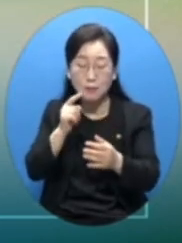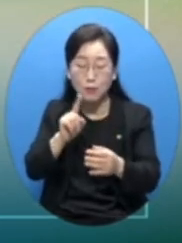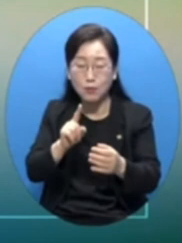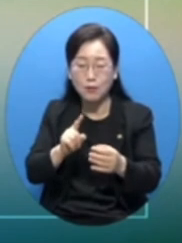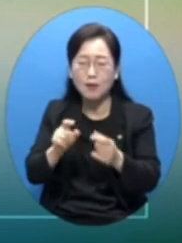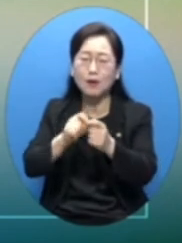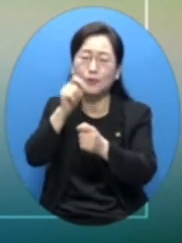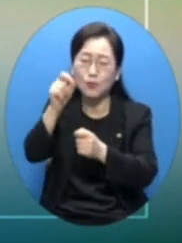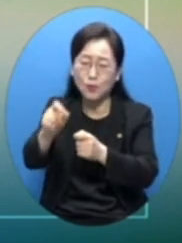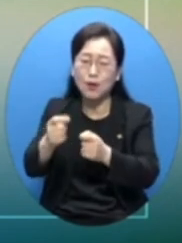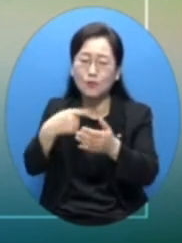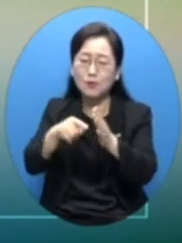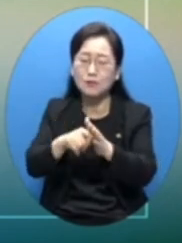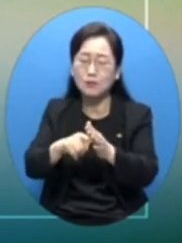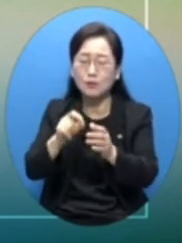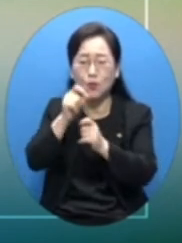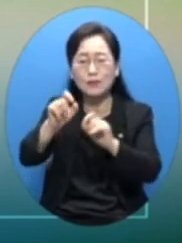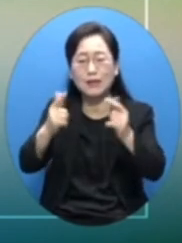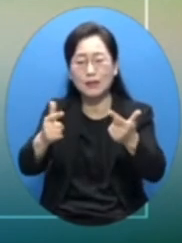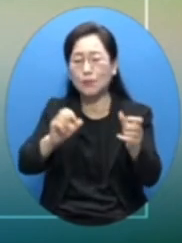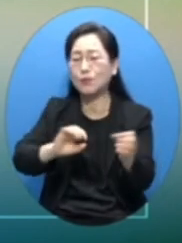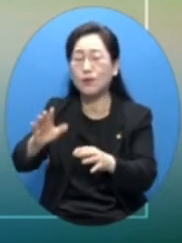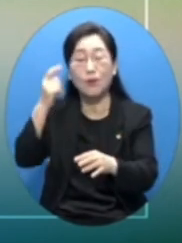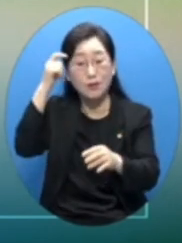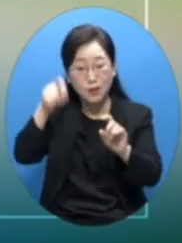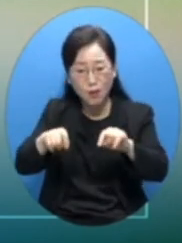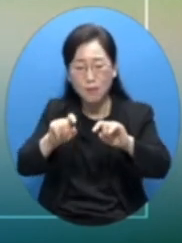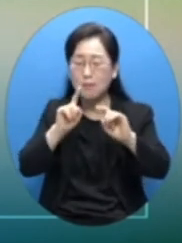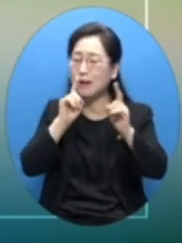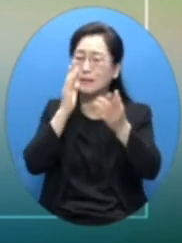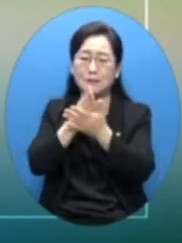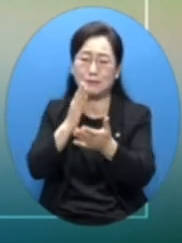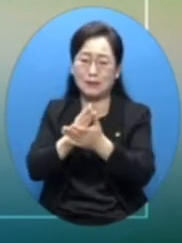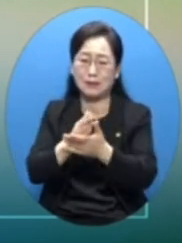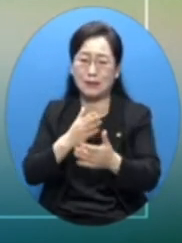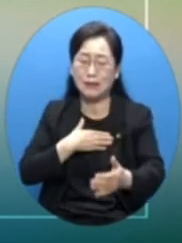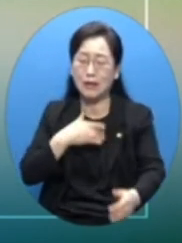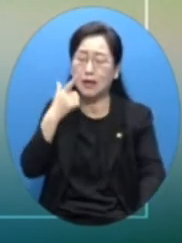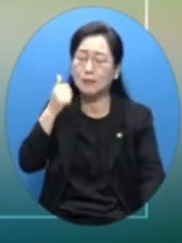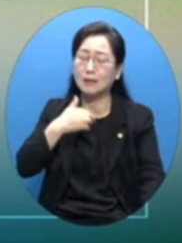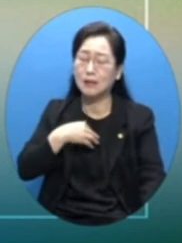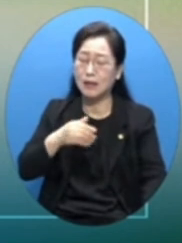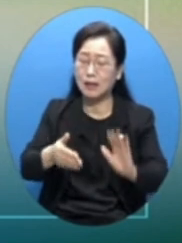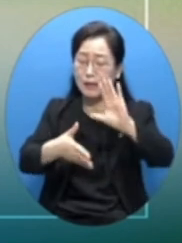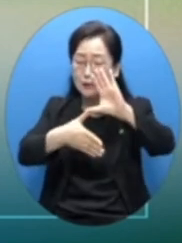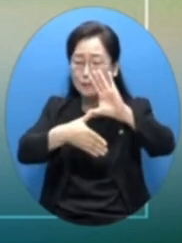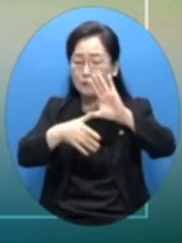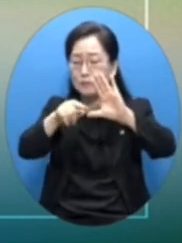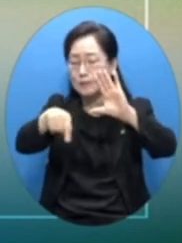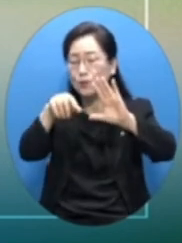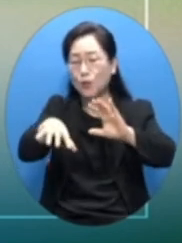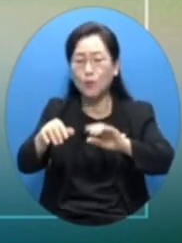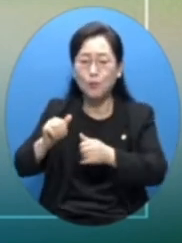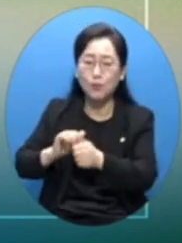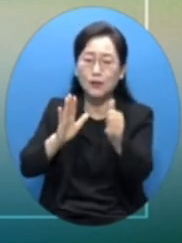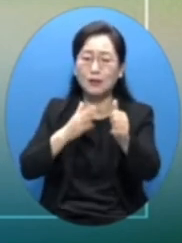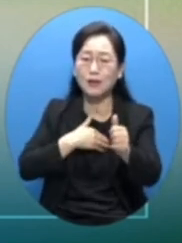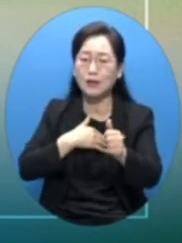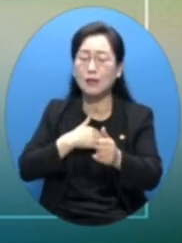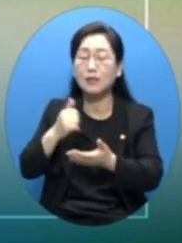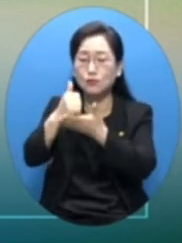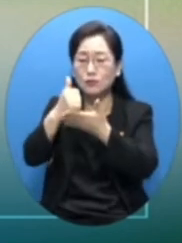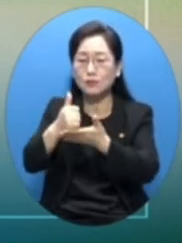사람을 어리석다고 하지 말라. 아버지, 저를 남미에 보내셔서 주님과 함께 이러다 죽게